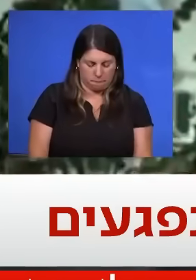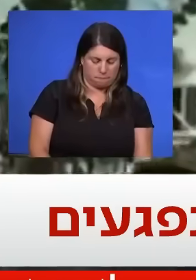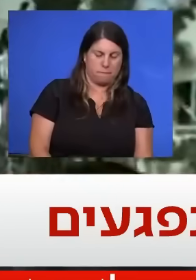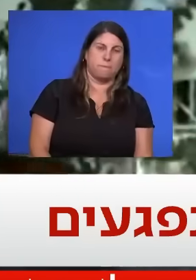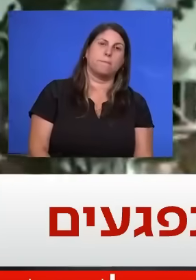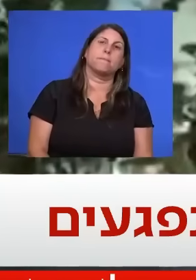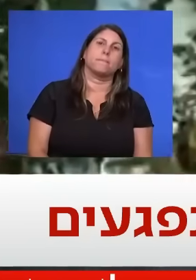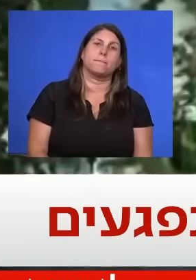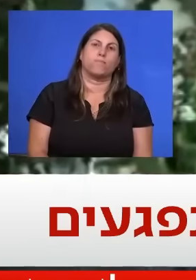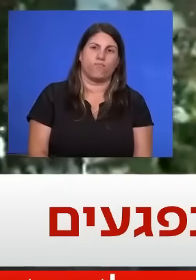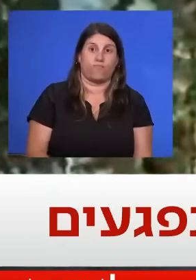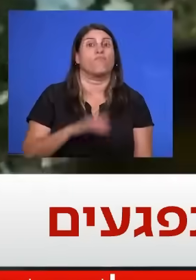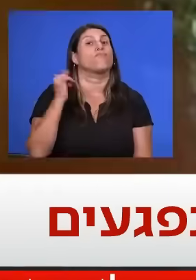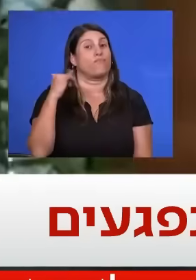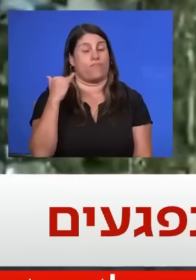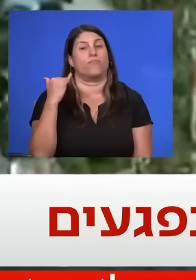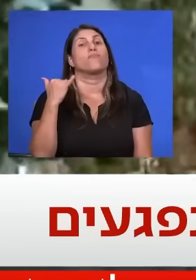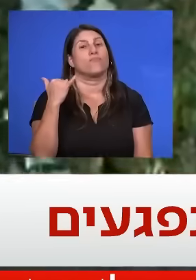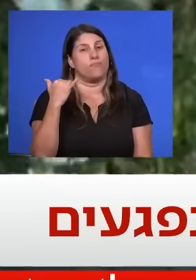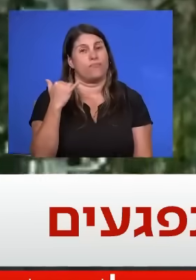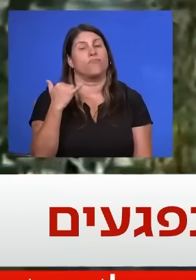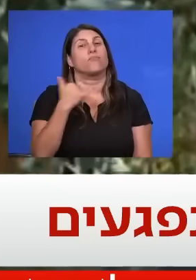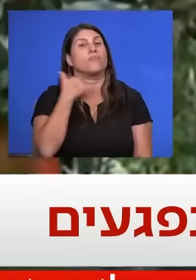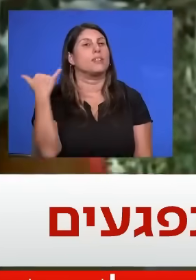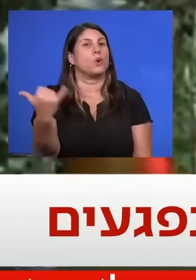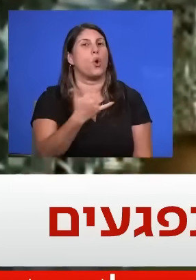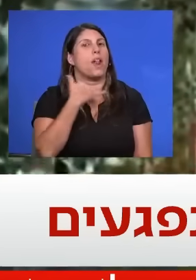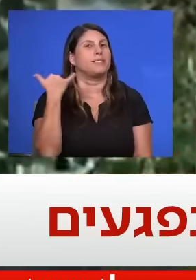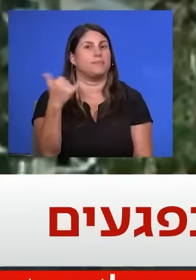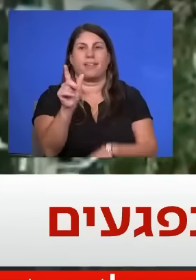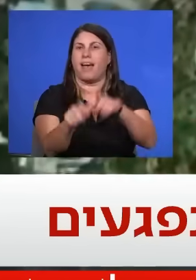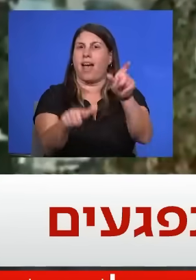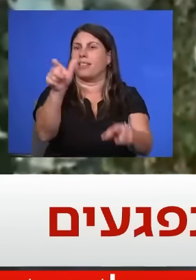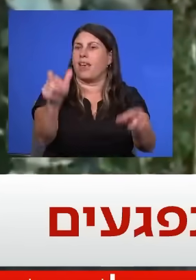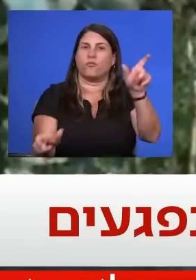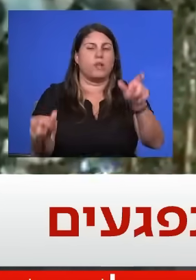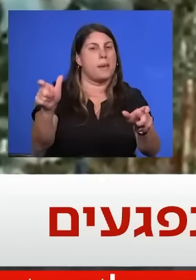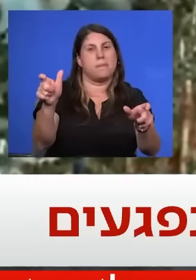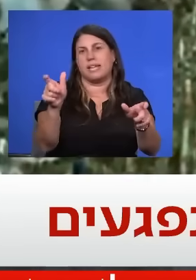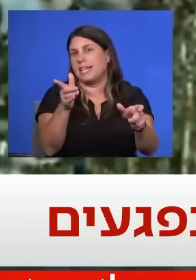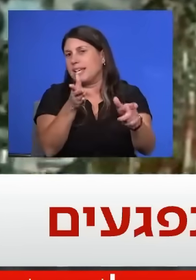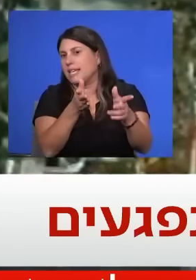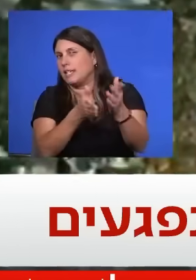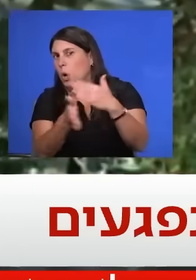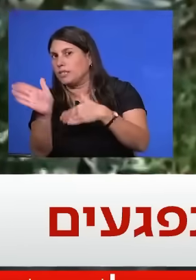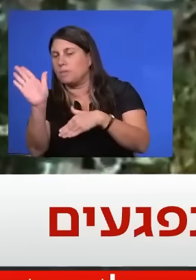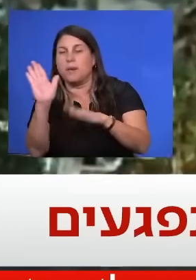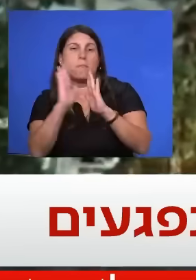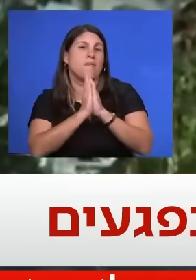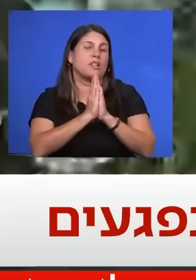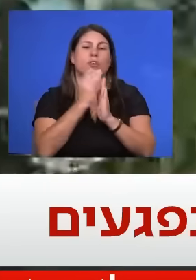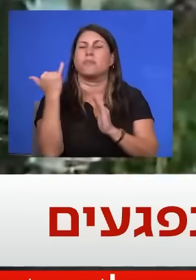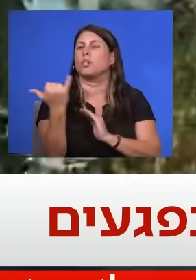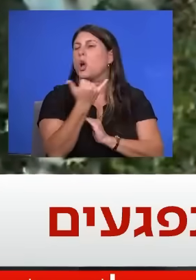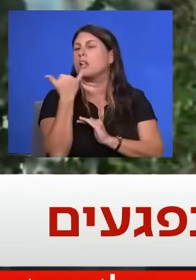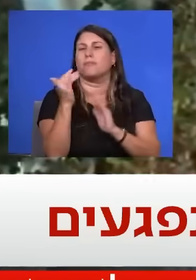כן, ממש כך מיכל, כל הזמן האנשים כאן יוצאים. מבקשים פה כל הזמן מהאנשים